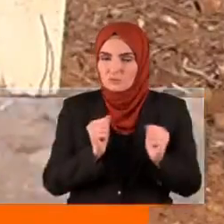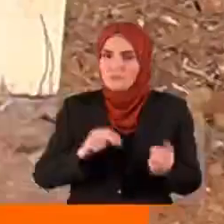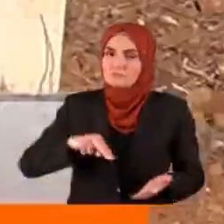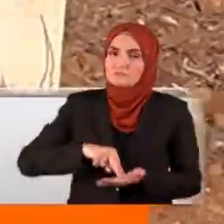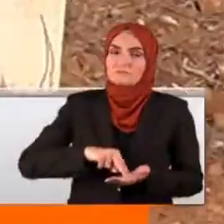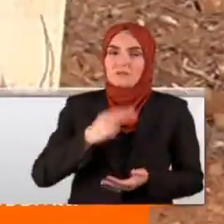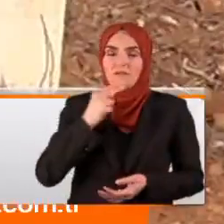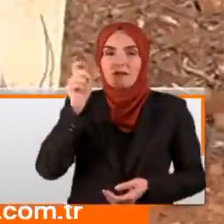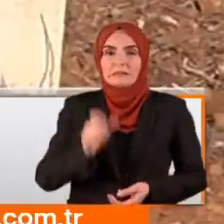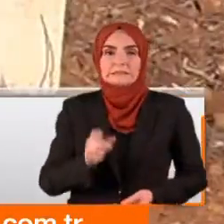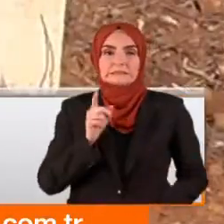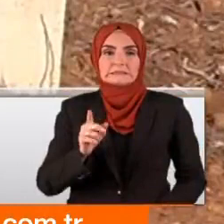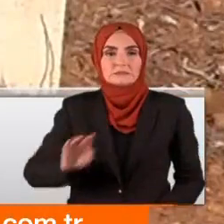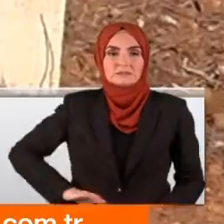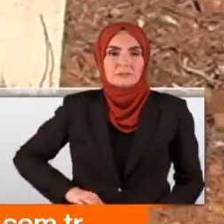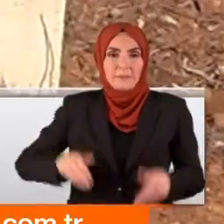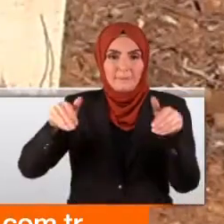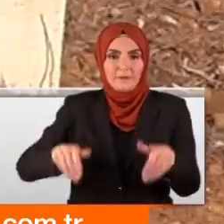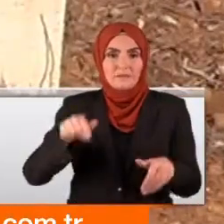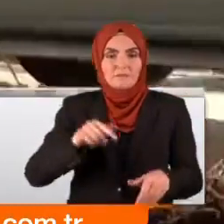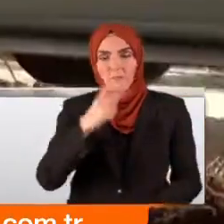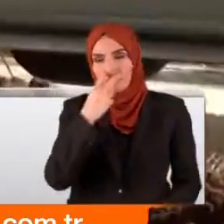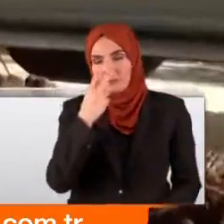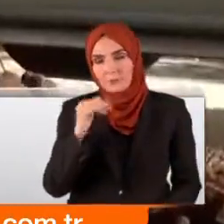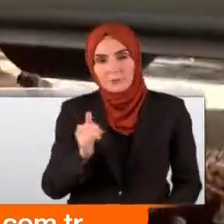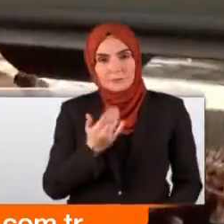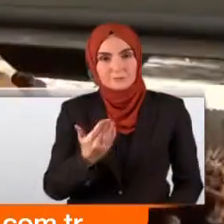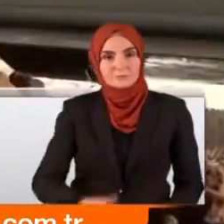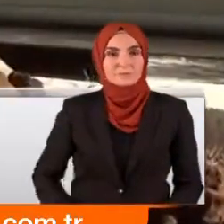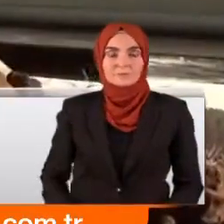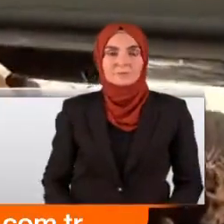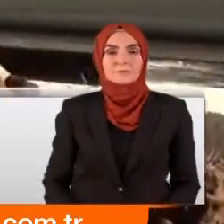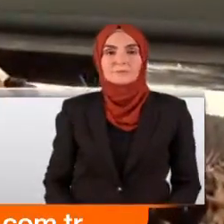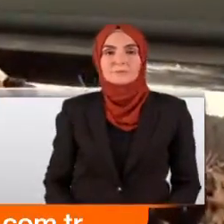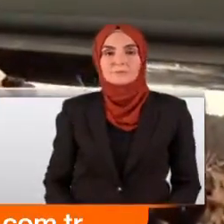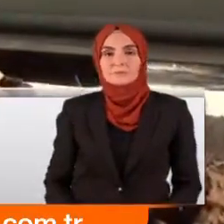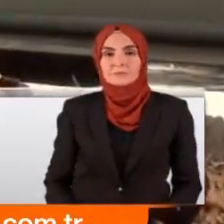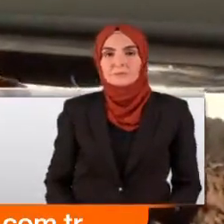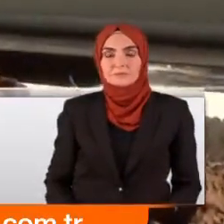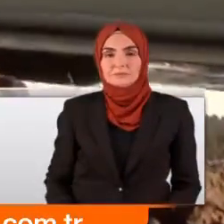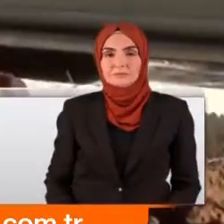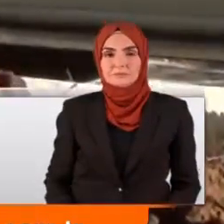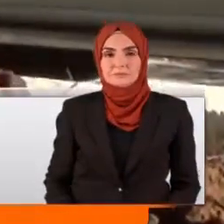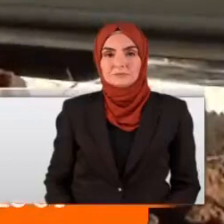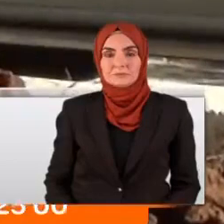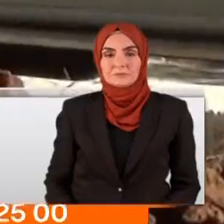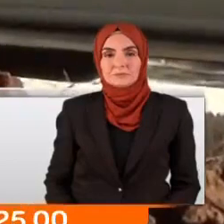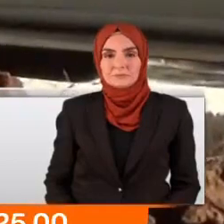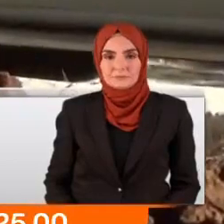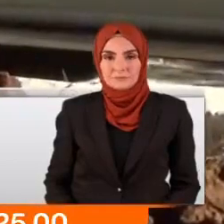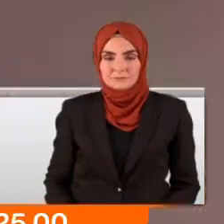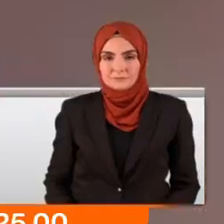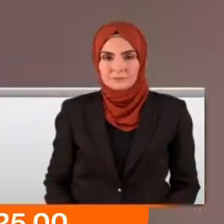Duygu Yılmaz, evladının mezarında gözyaşlarına boğuldu. Senin yerine o yatsın anne, sen korkan